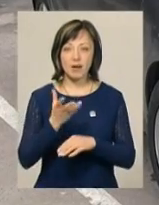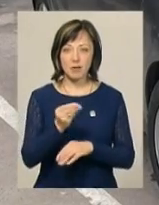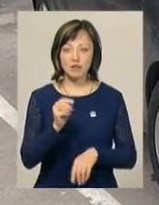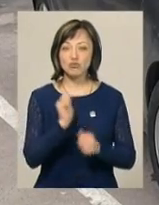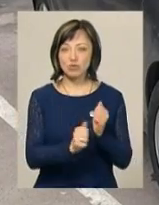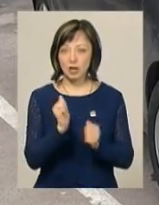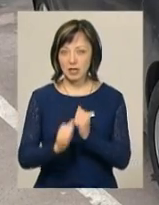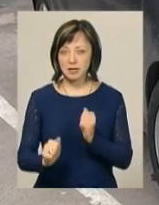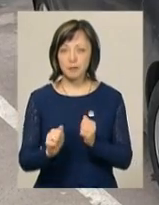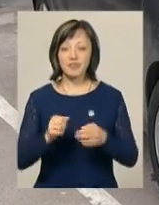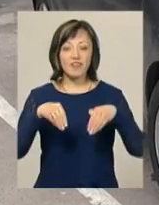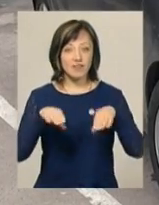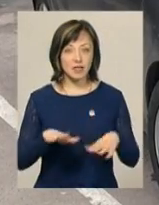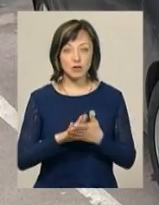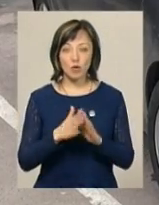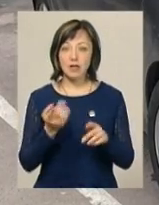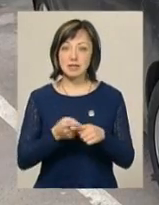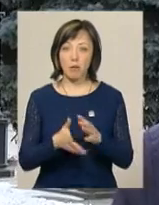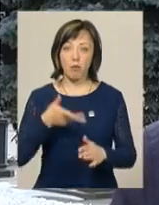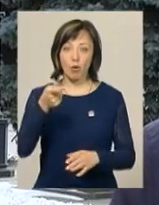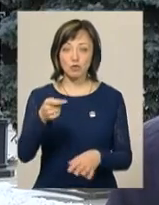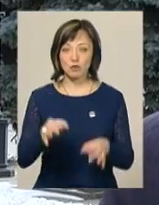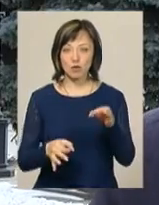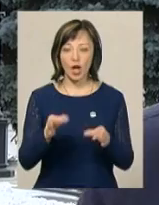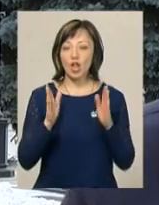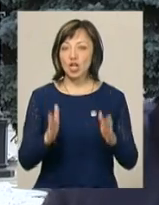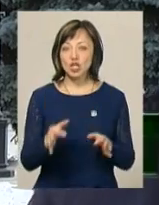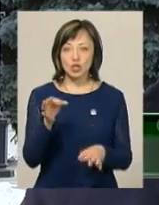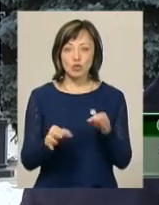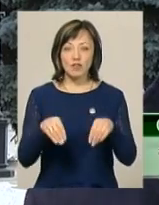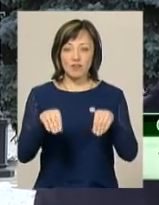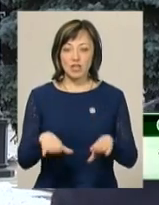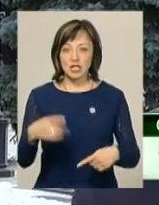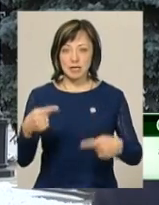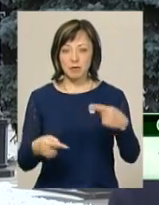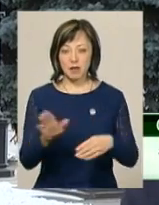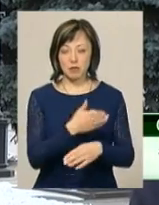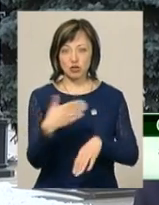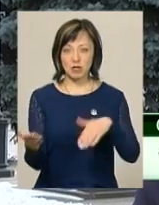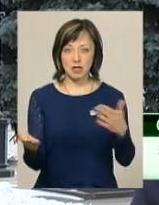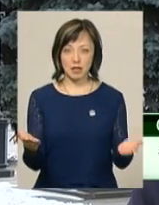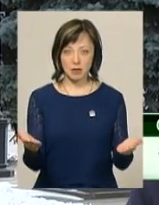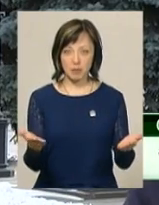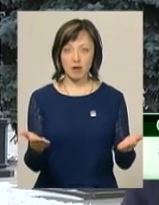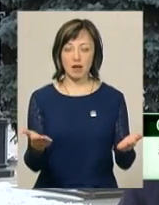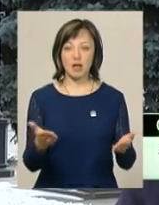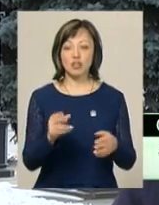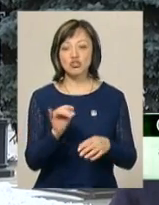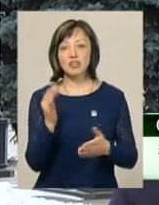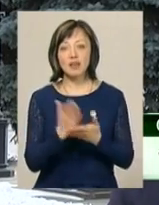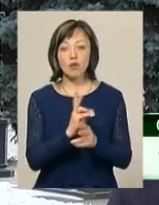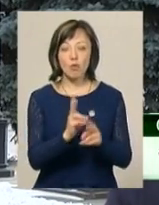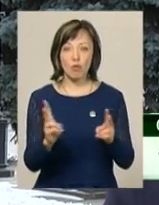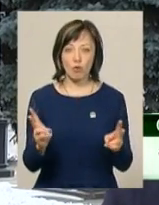не поодинокі. Вихід із ситуації – позов до суду. «Лише суд може вирішити спір між ними з страховою компанією про те, чи є обов'язок